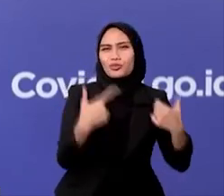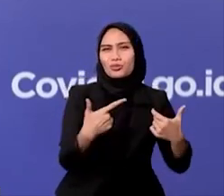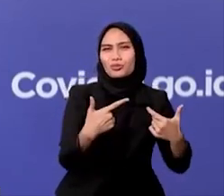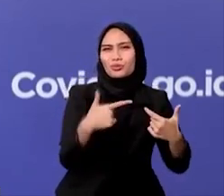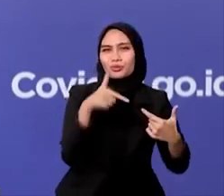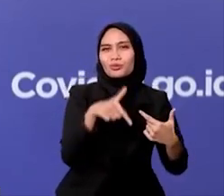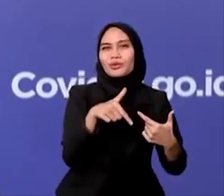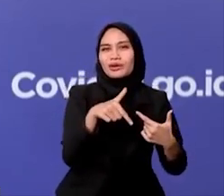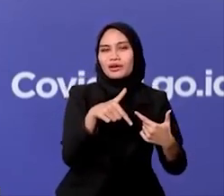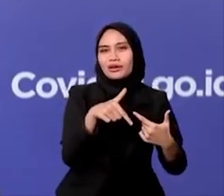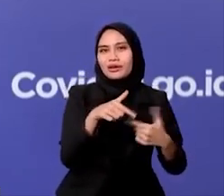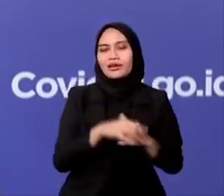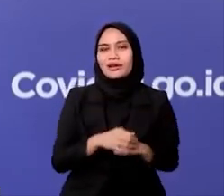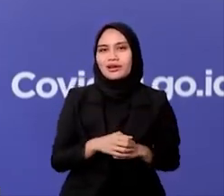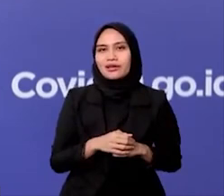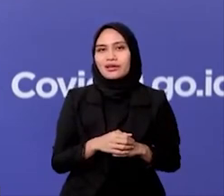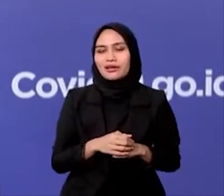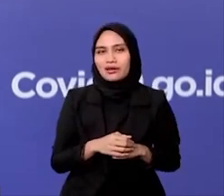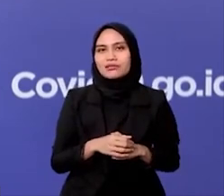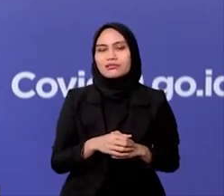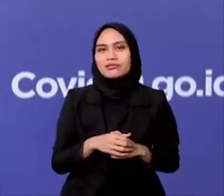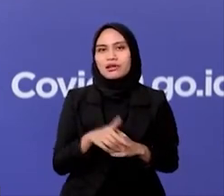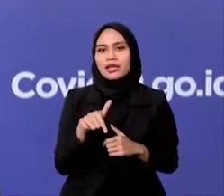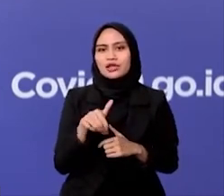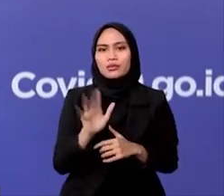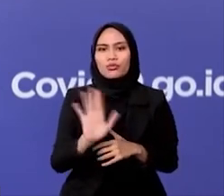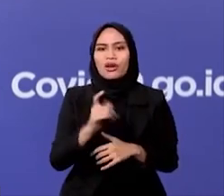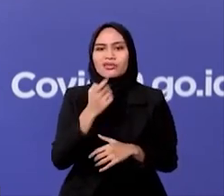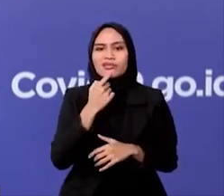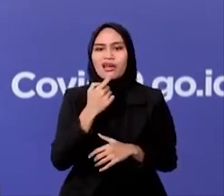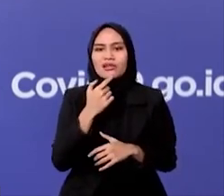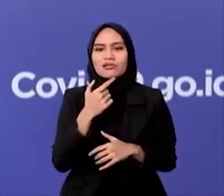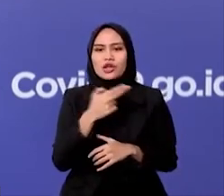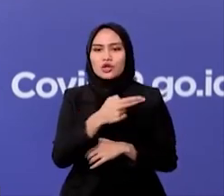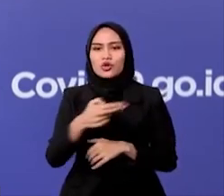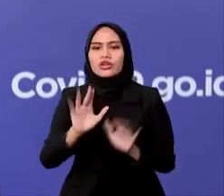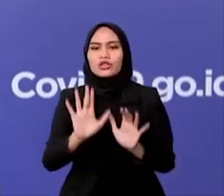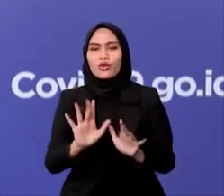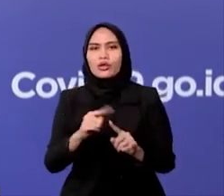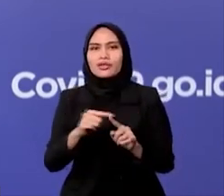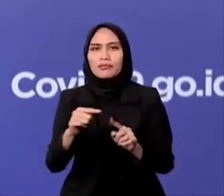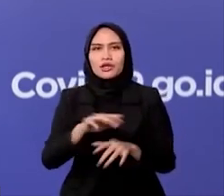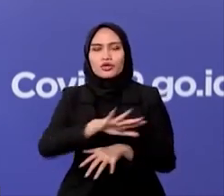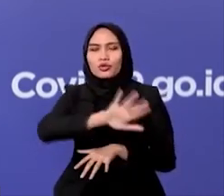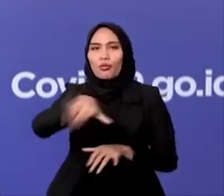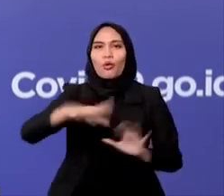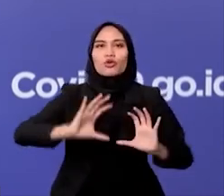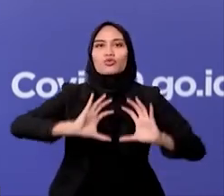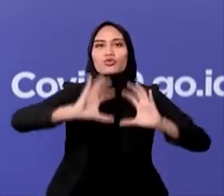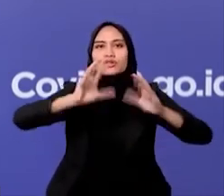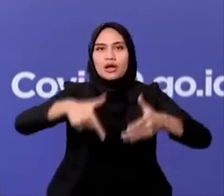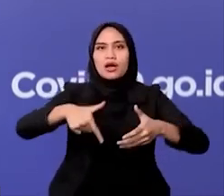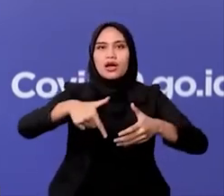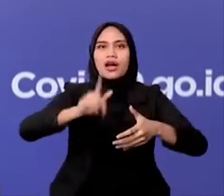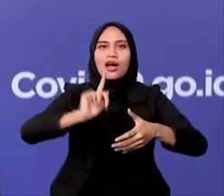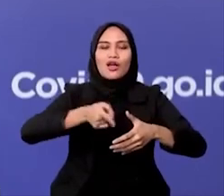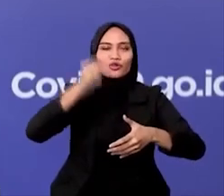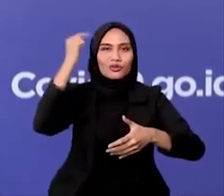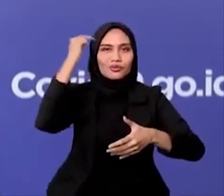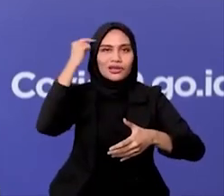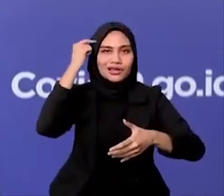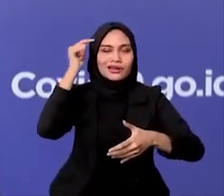dan tidak terbatas hanya untuk kepentingan Indonesia jadi Indonesia termasuk harus